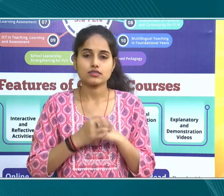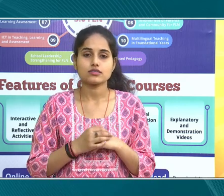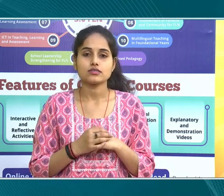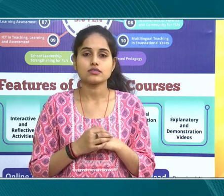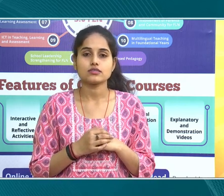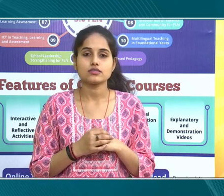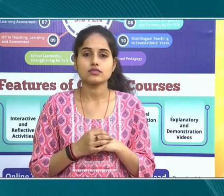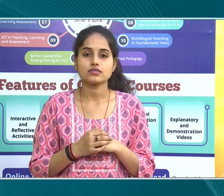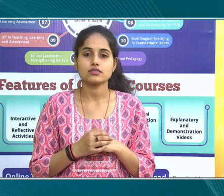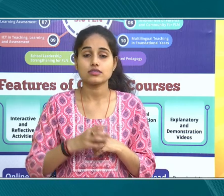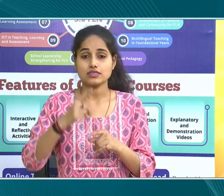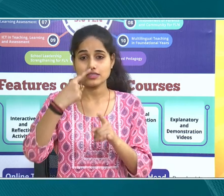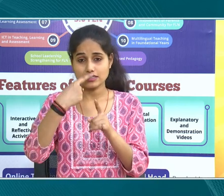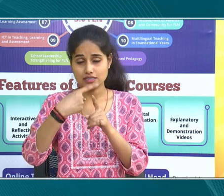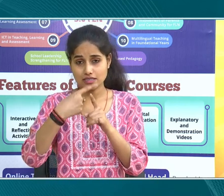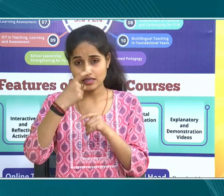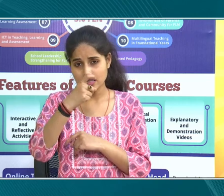7*